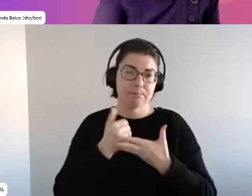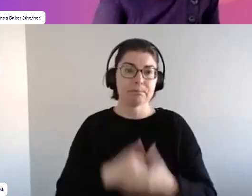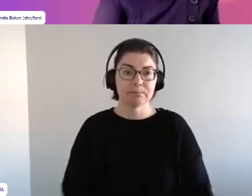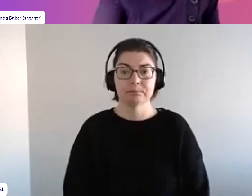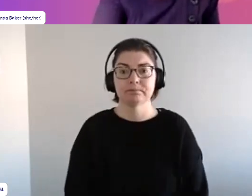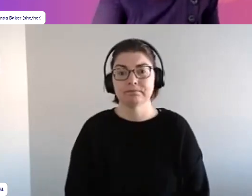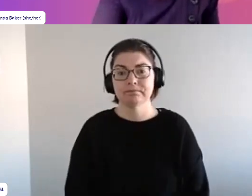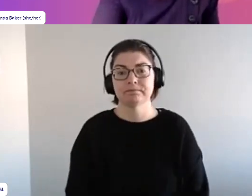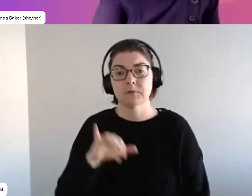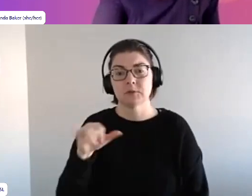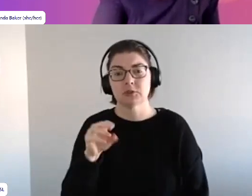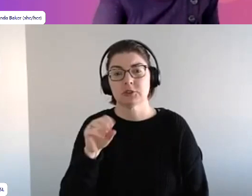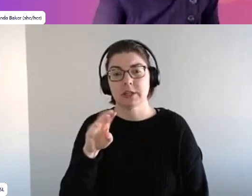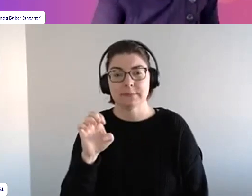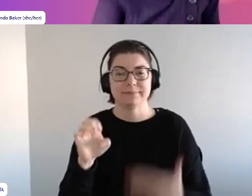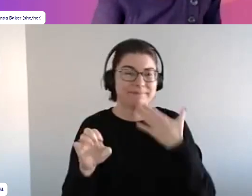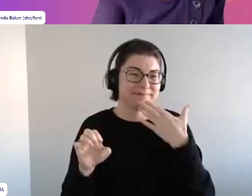appuyer les élèves